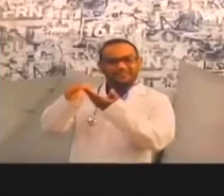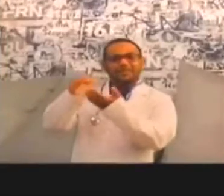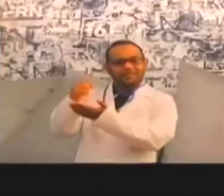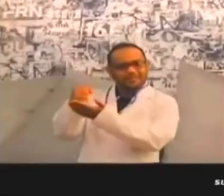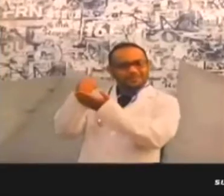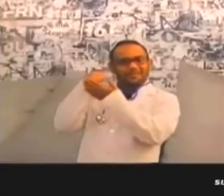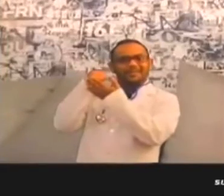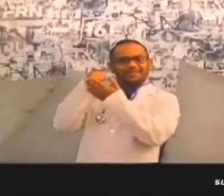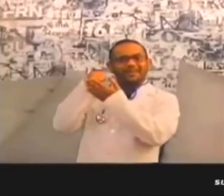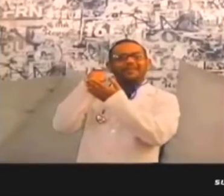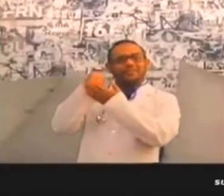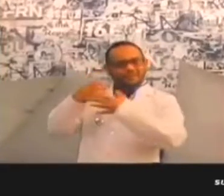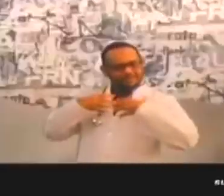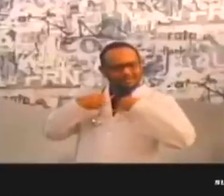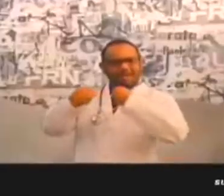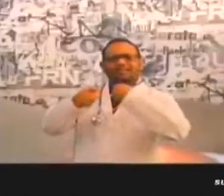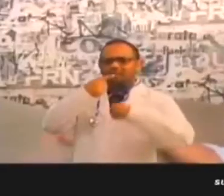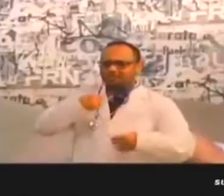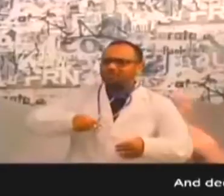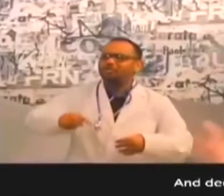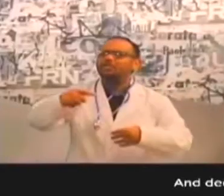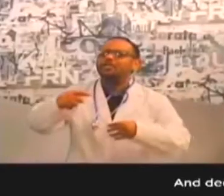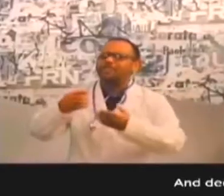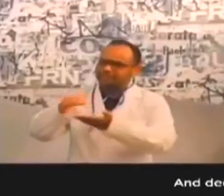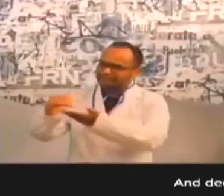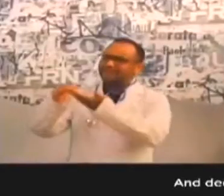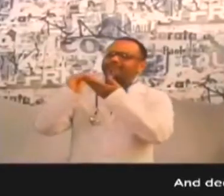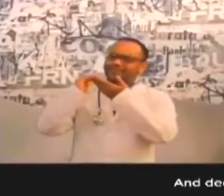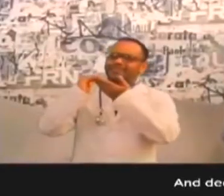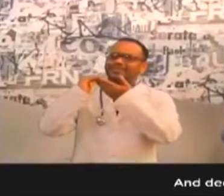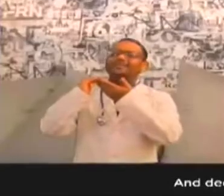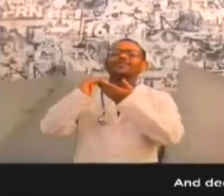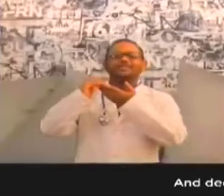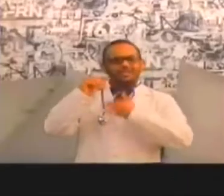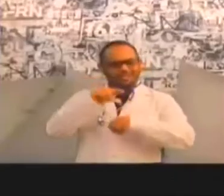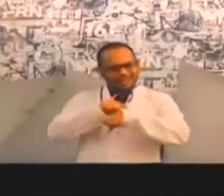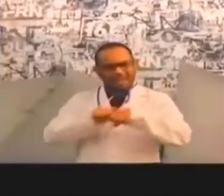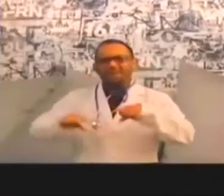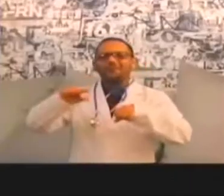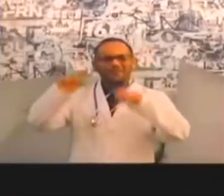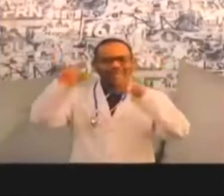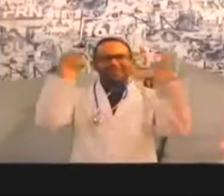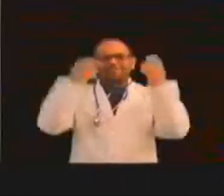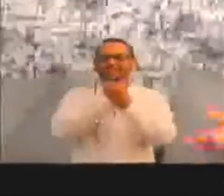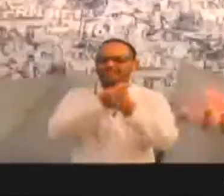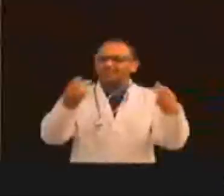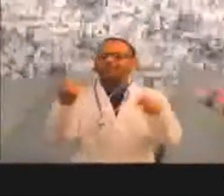سيبنا ويقوينا صحة دوامي فينا. ليش تشمع